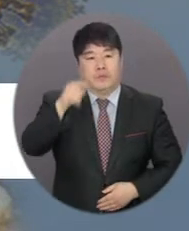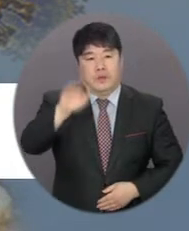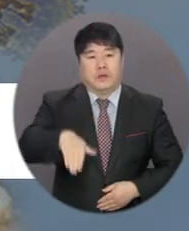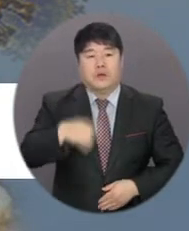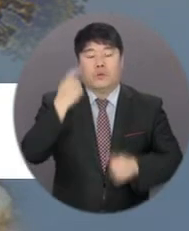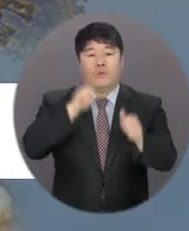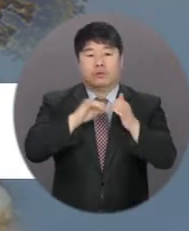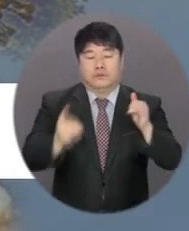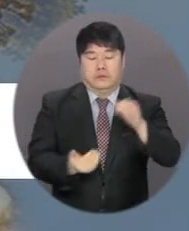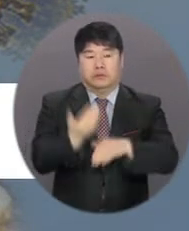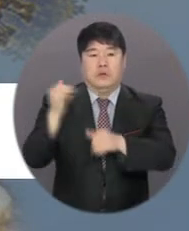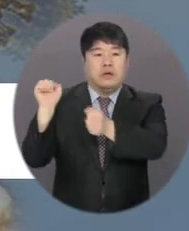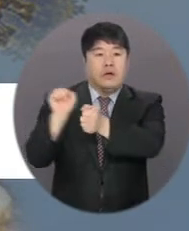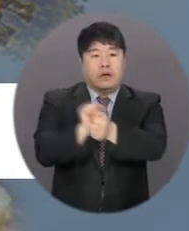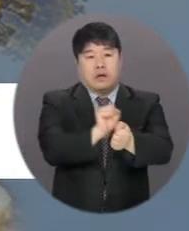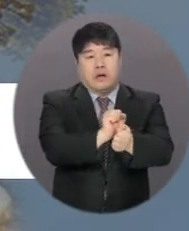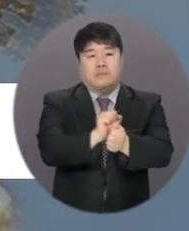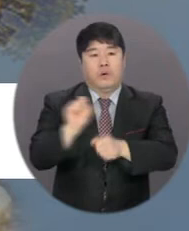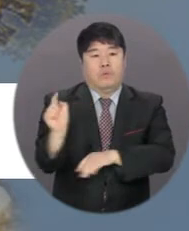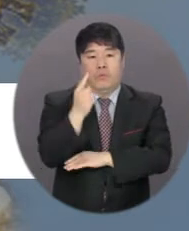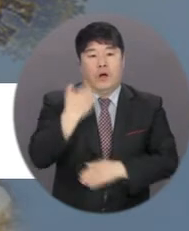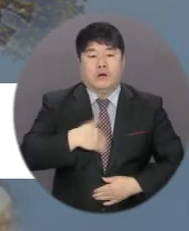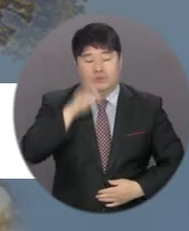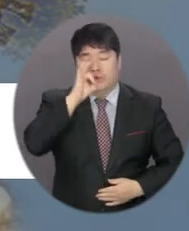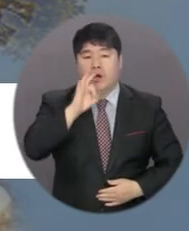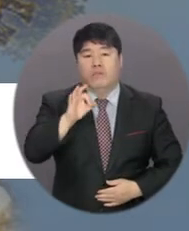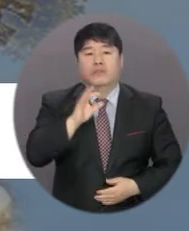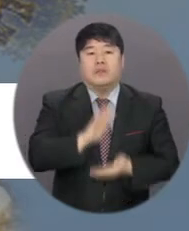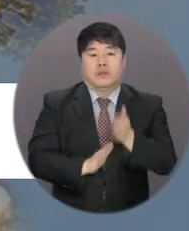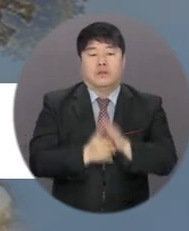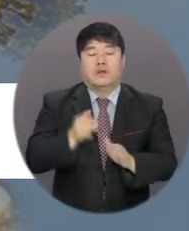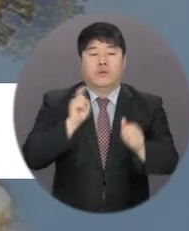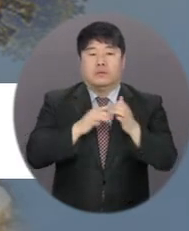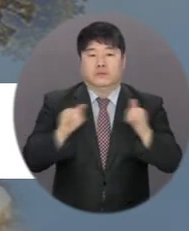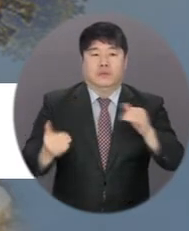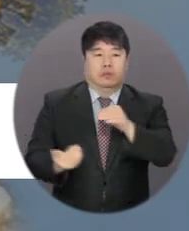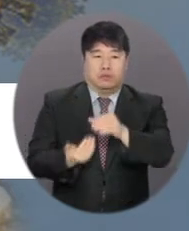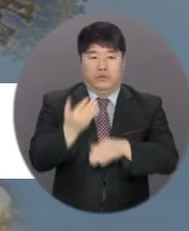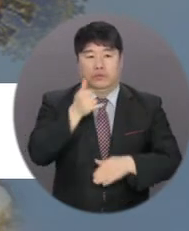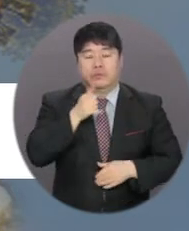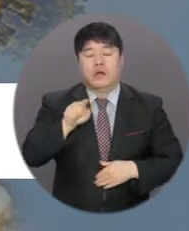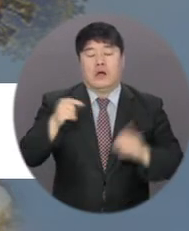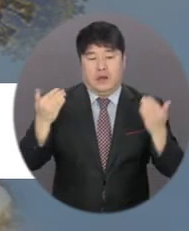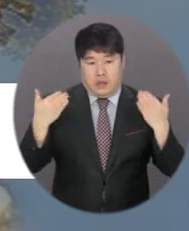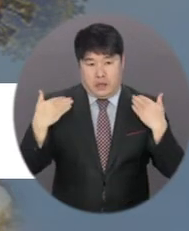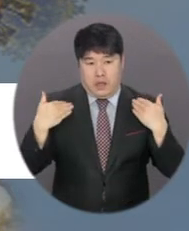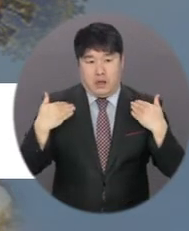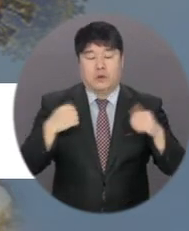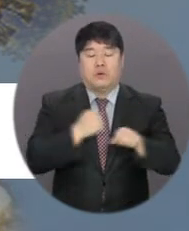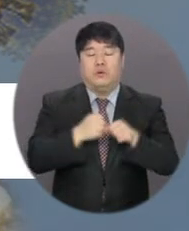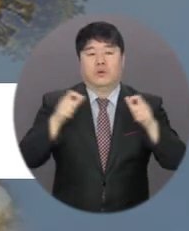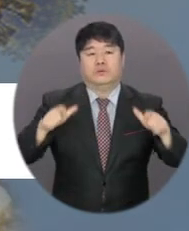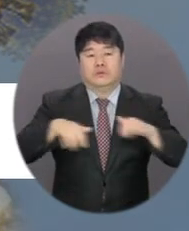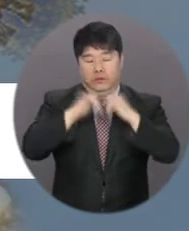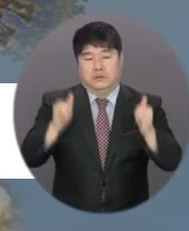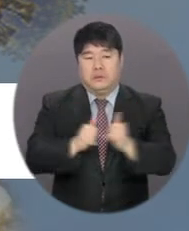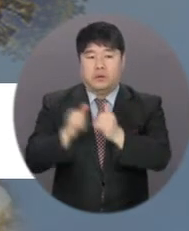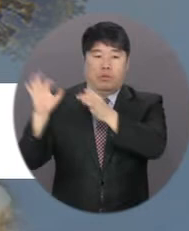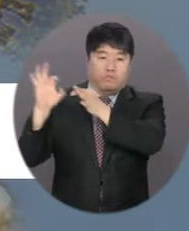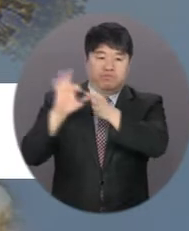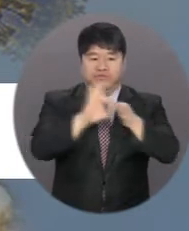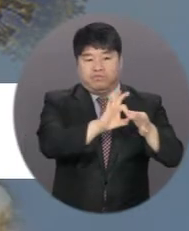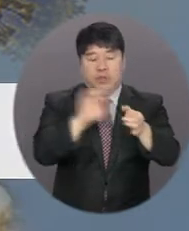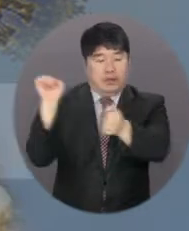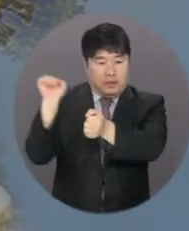감염 경로를 알 수 없는 확장자가 잇따르고 있습니다 이들을 통해 학교 등 지역사회로 연쇄 감염도